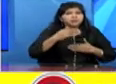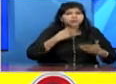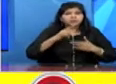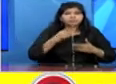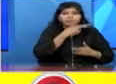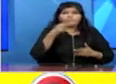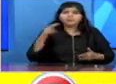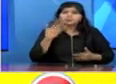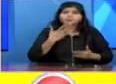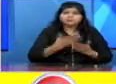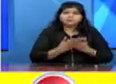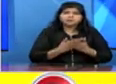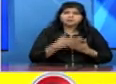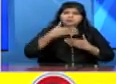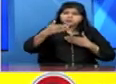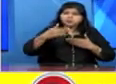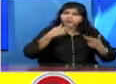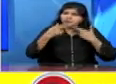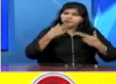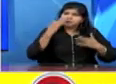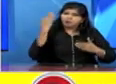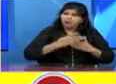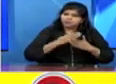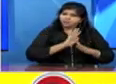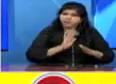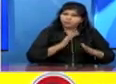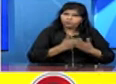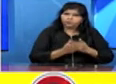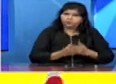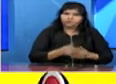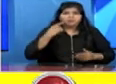का मतलब सोशल इंटरेक्शन को खत्म करना नहीं है।